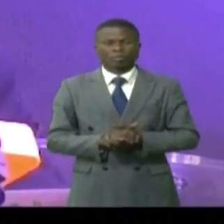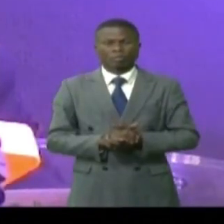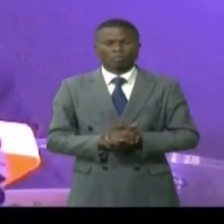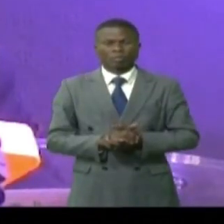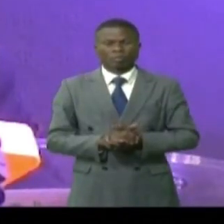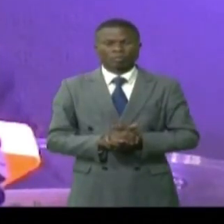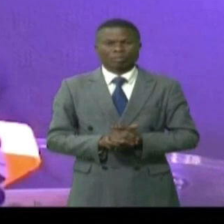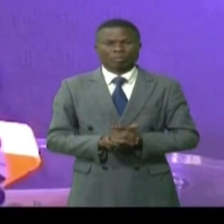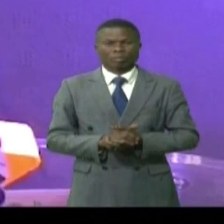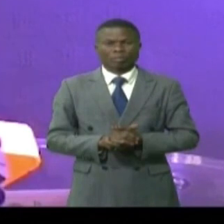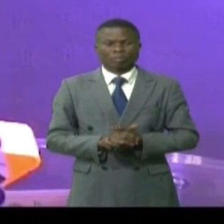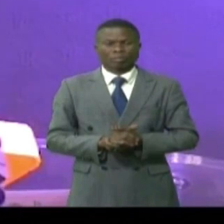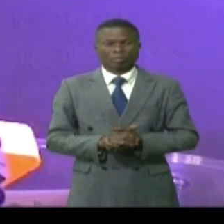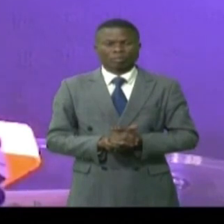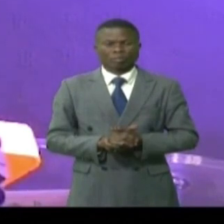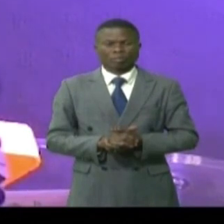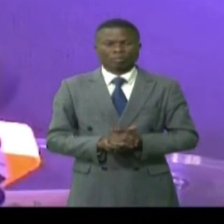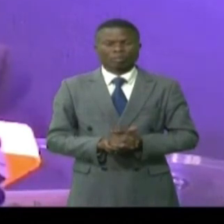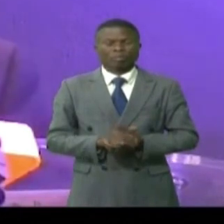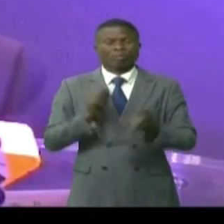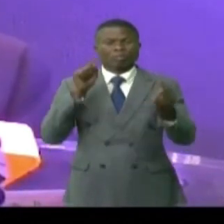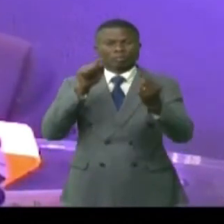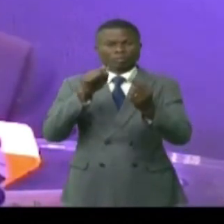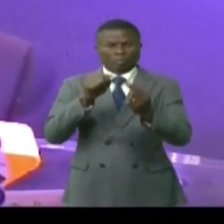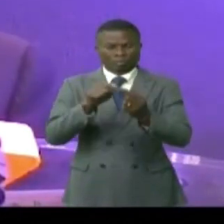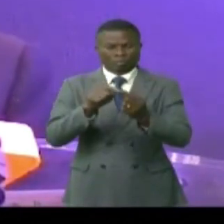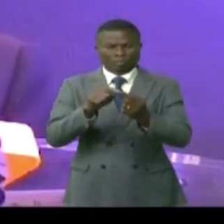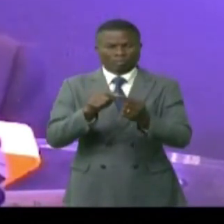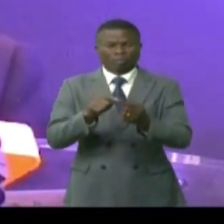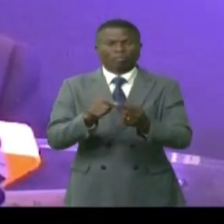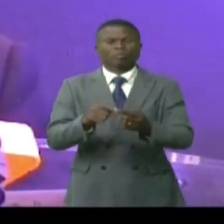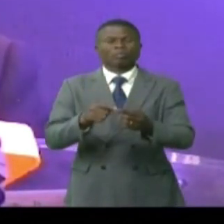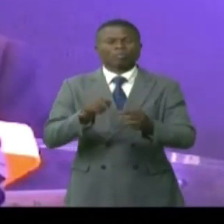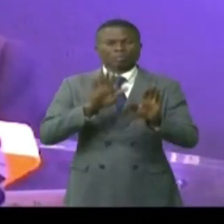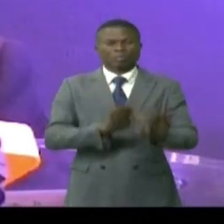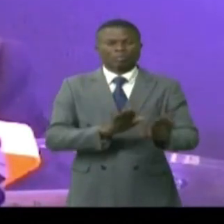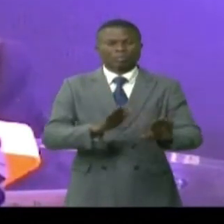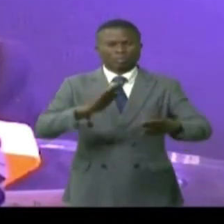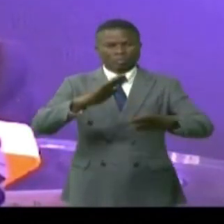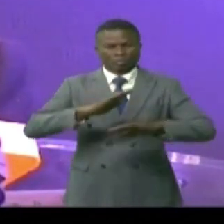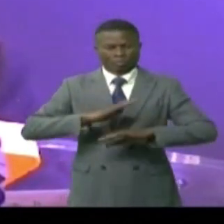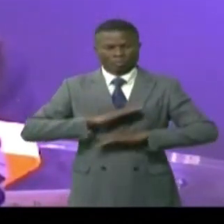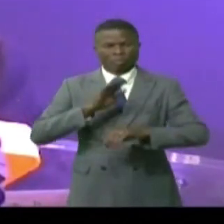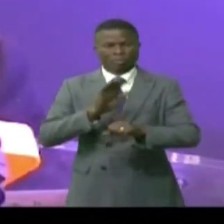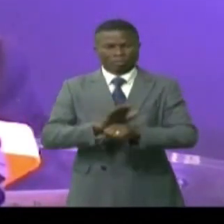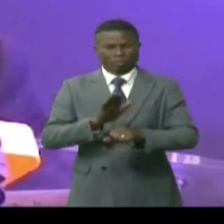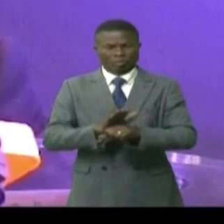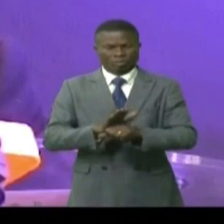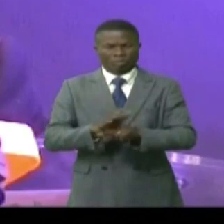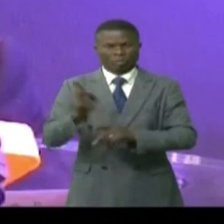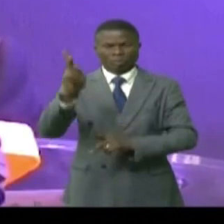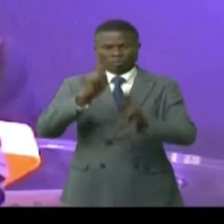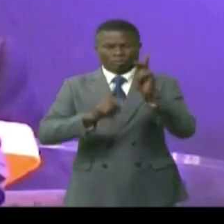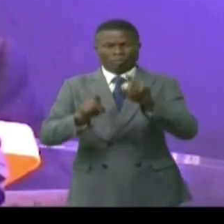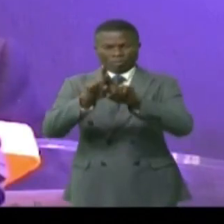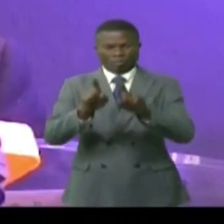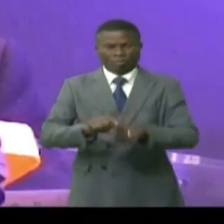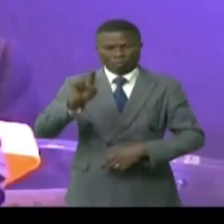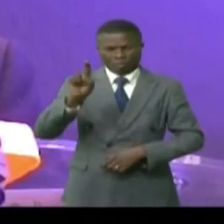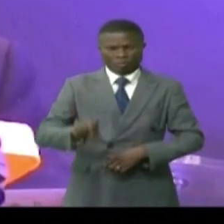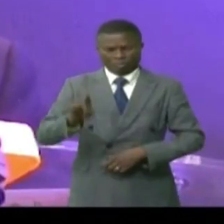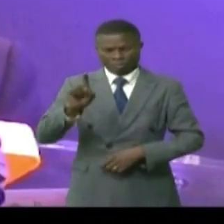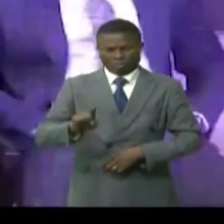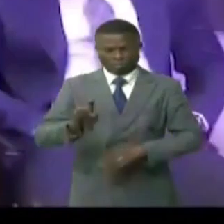ne tire sa raison d'être que dans la satisfaction optimale des besoins du